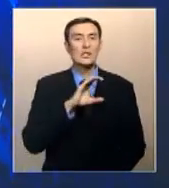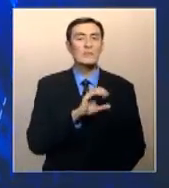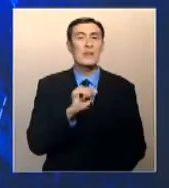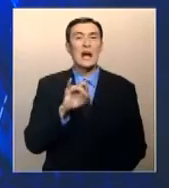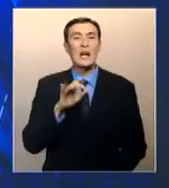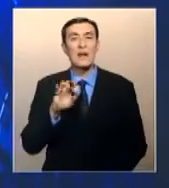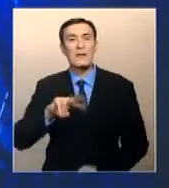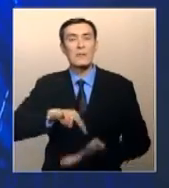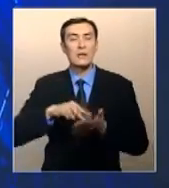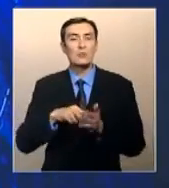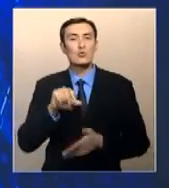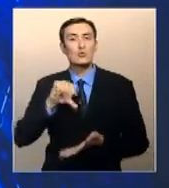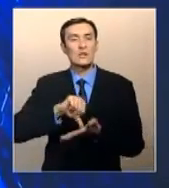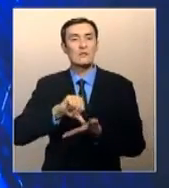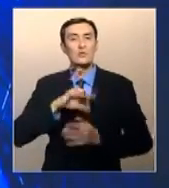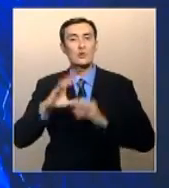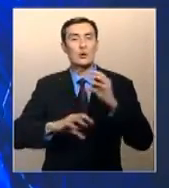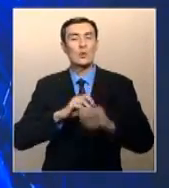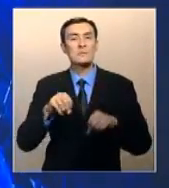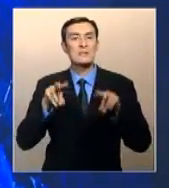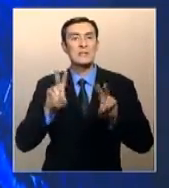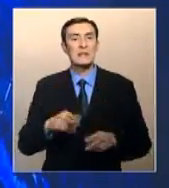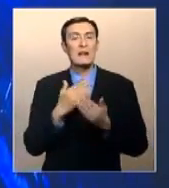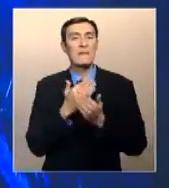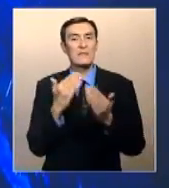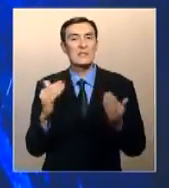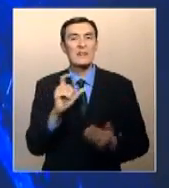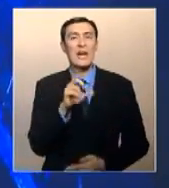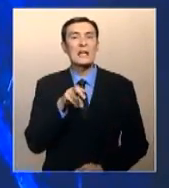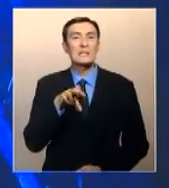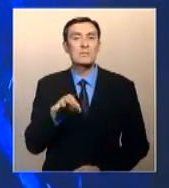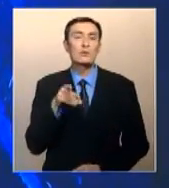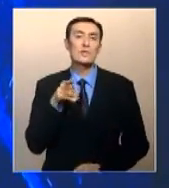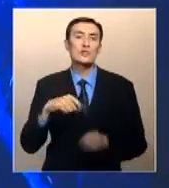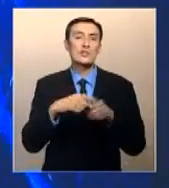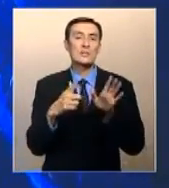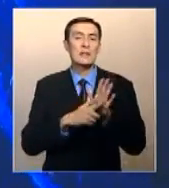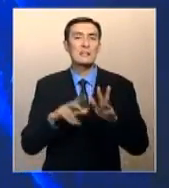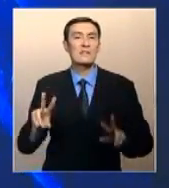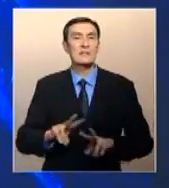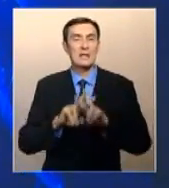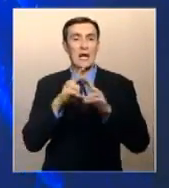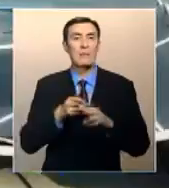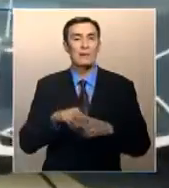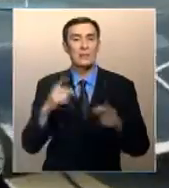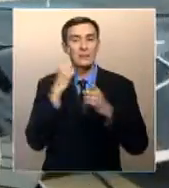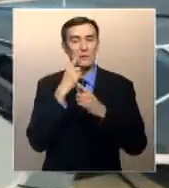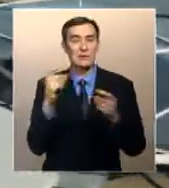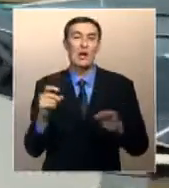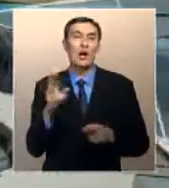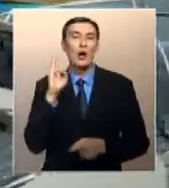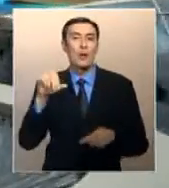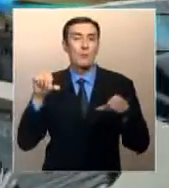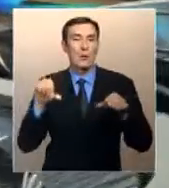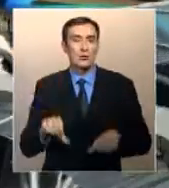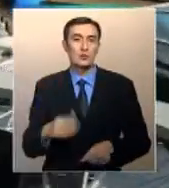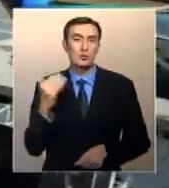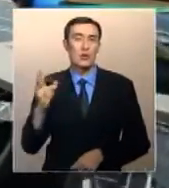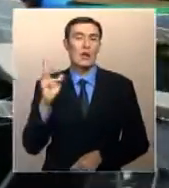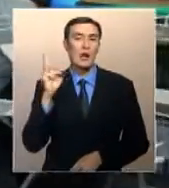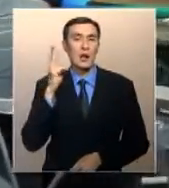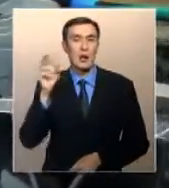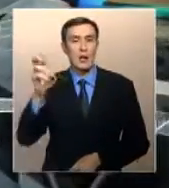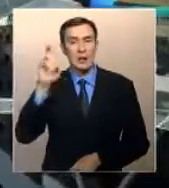Саудовская Аравия планирует участвовать в международной специализированной выставке «Экспо-2017» в Астане. Об этом сообщил чрезвычайный и полномочный